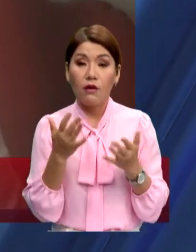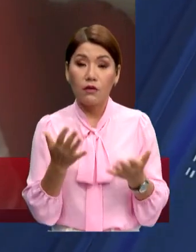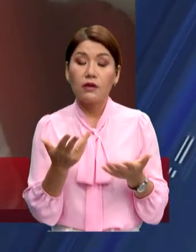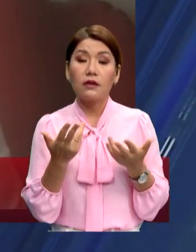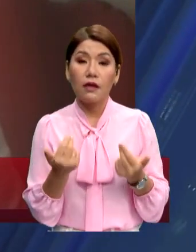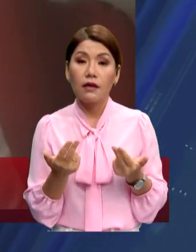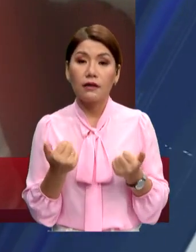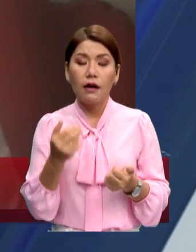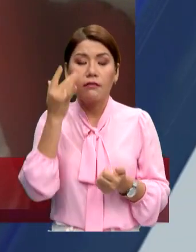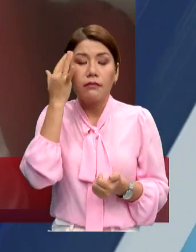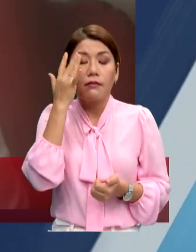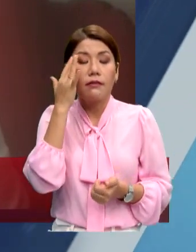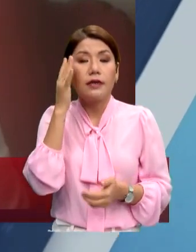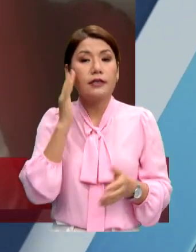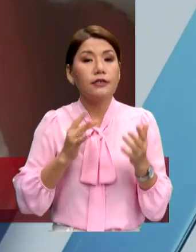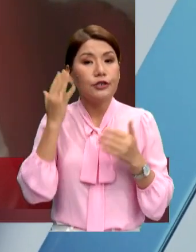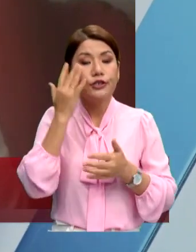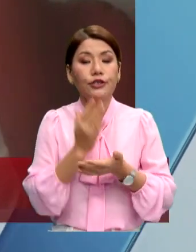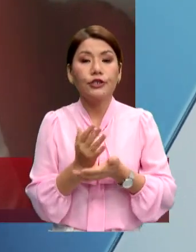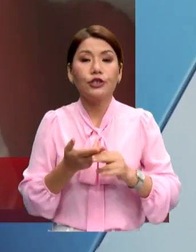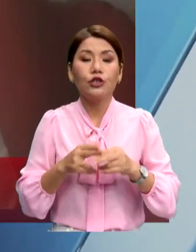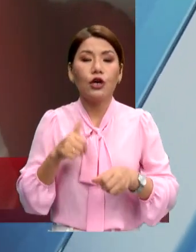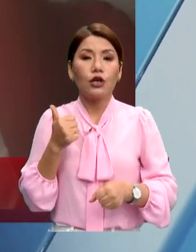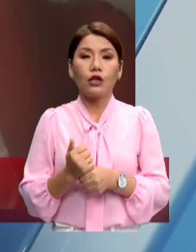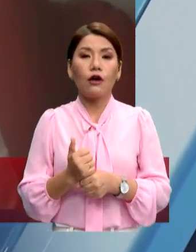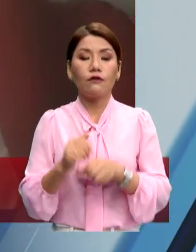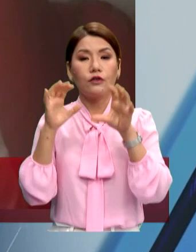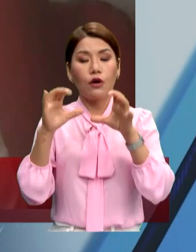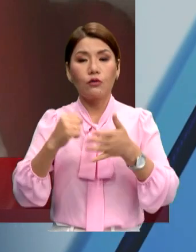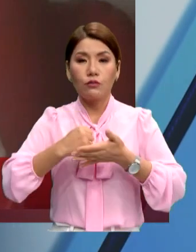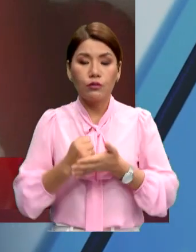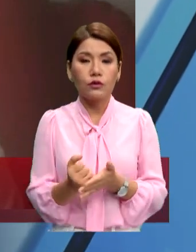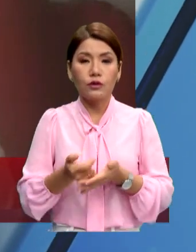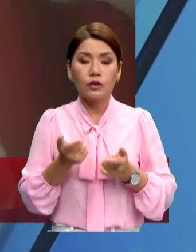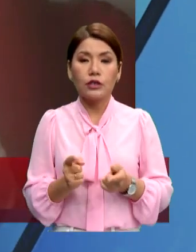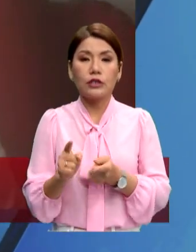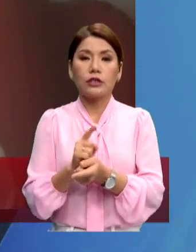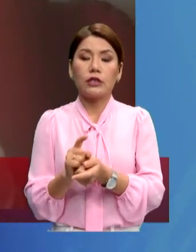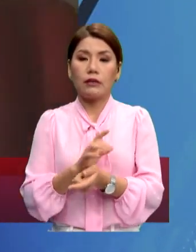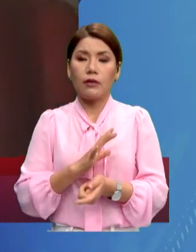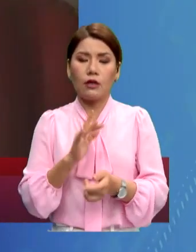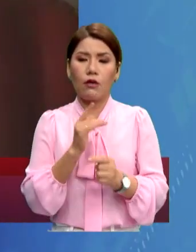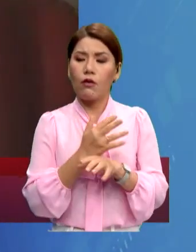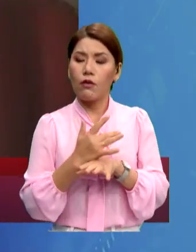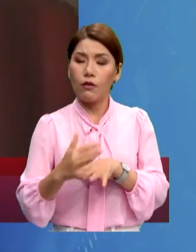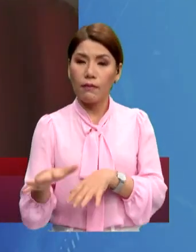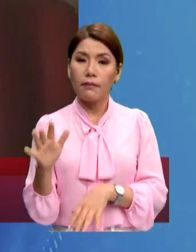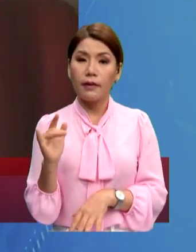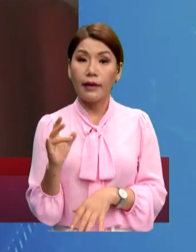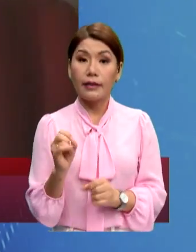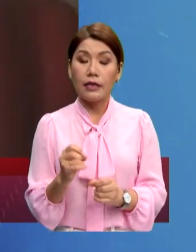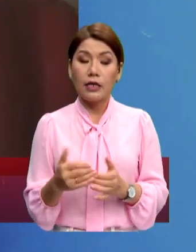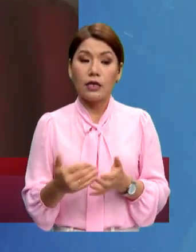это мечта. Да, иметь такой основной закон, который бы не менялся бы там, с годами. Мы только вышли